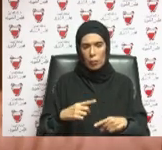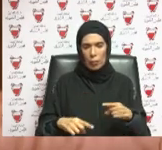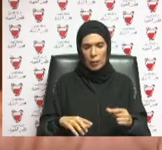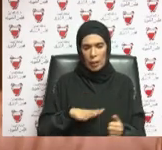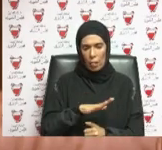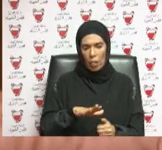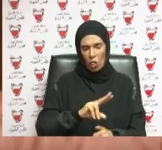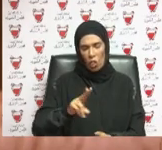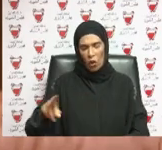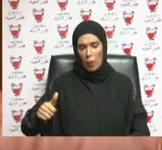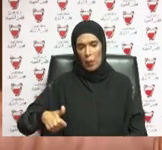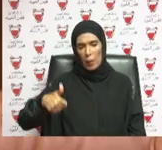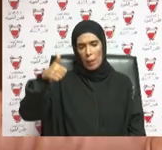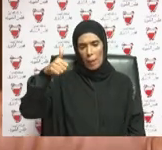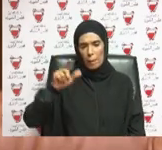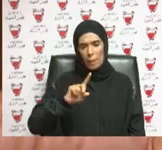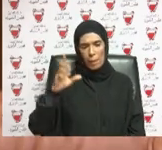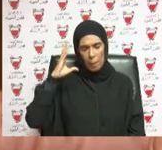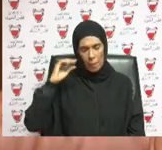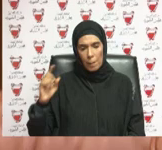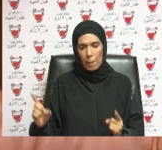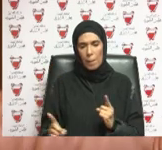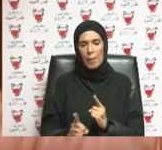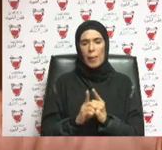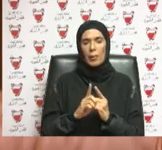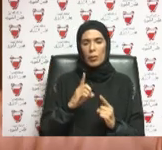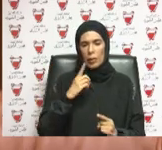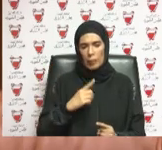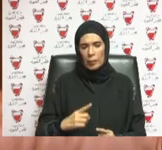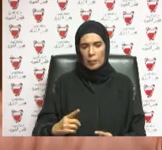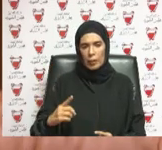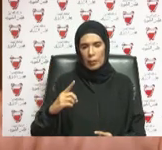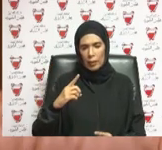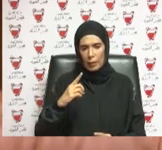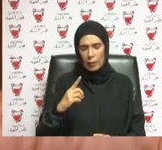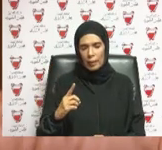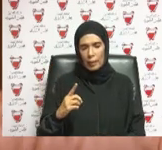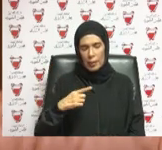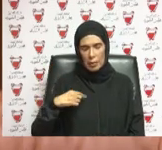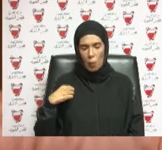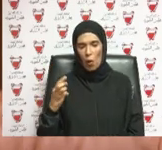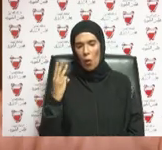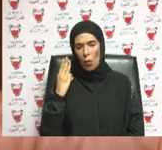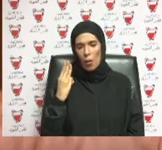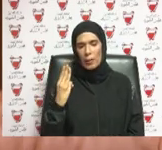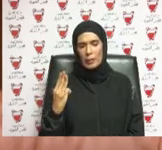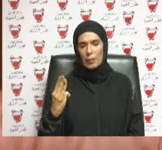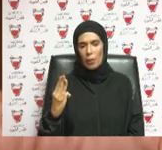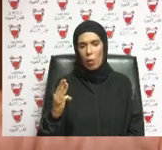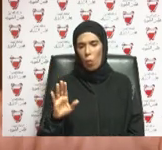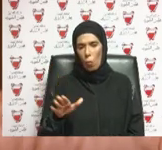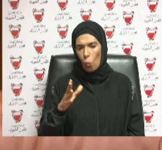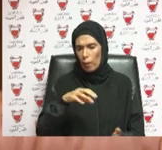ظروفهم. ولا أنسى عند لقاء سموه كان دائماً يذكرني بالاسم الثلاثي، ومن زوجي، وأين